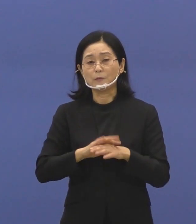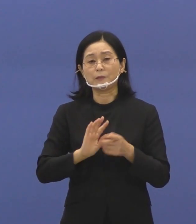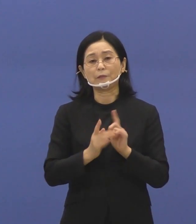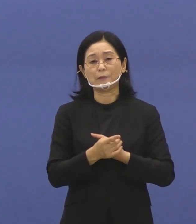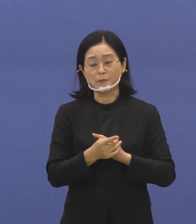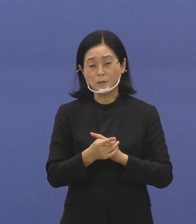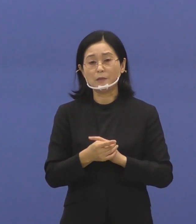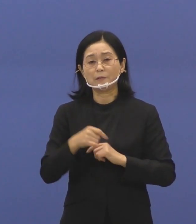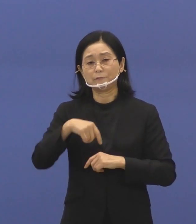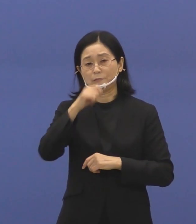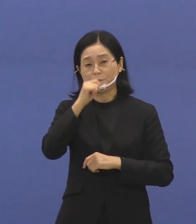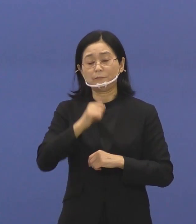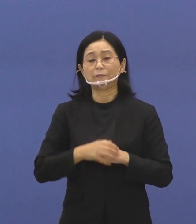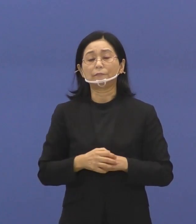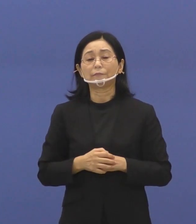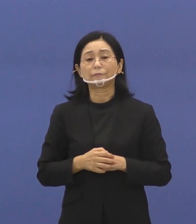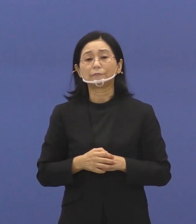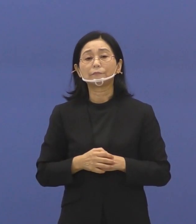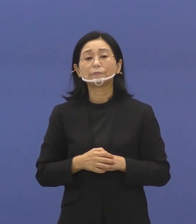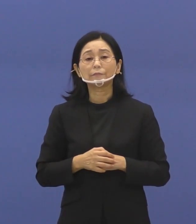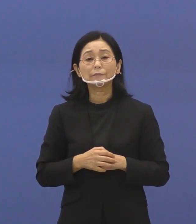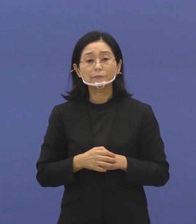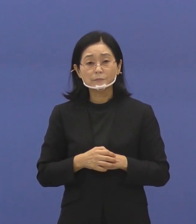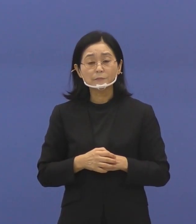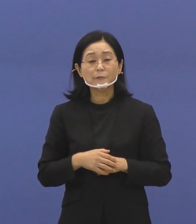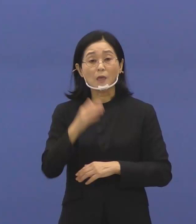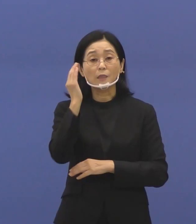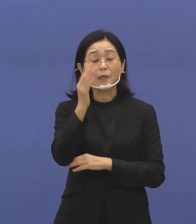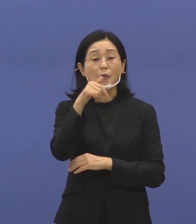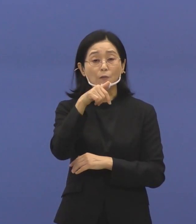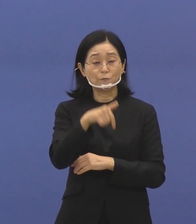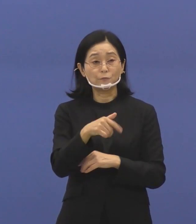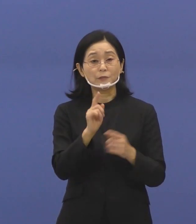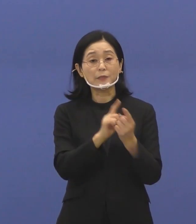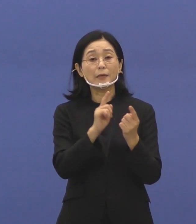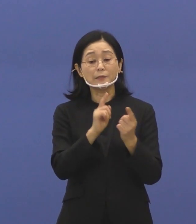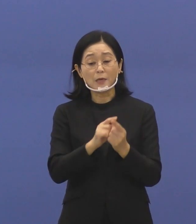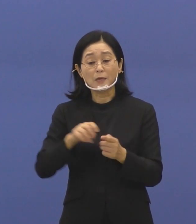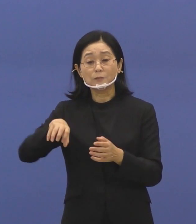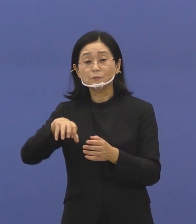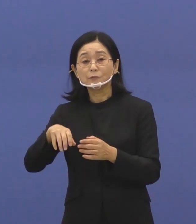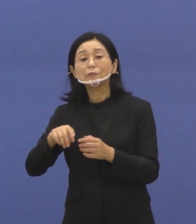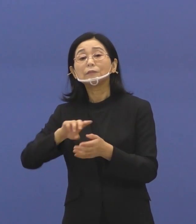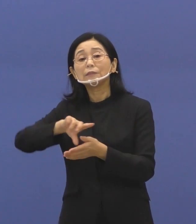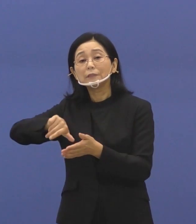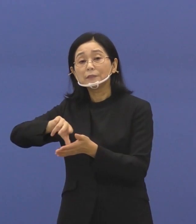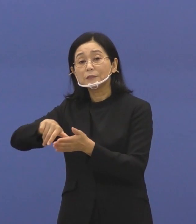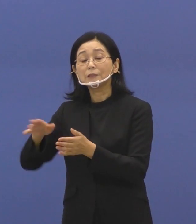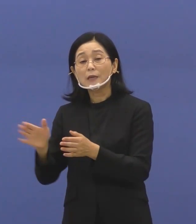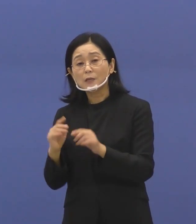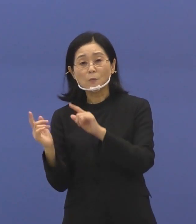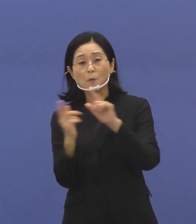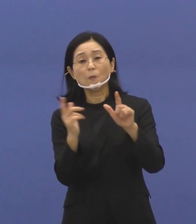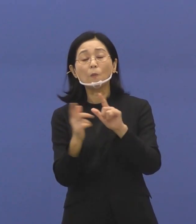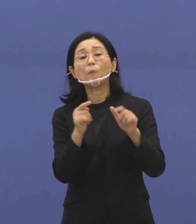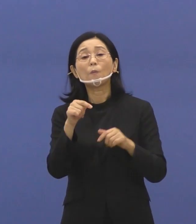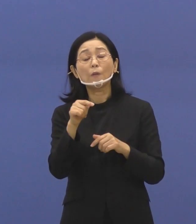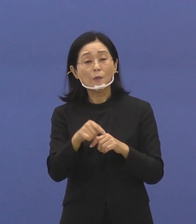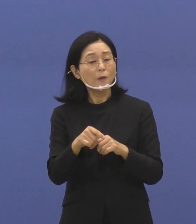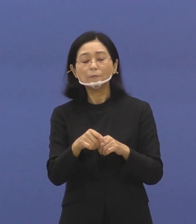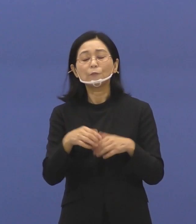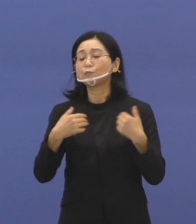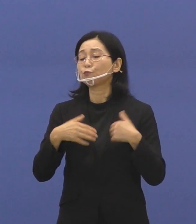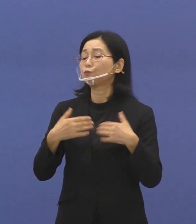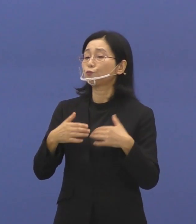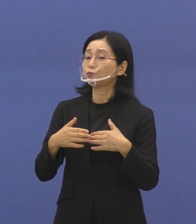として報告を求めているこれらの内容については当面報告しなく